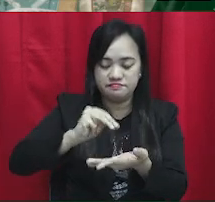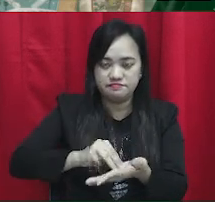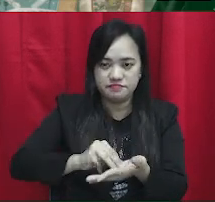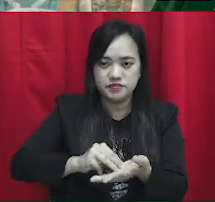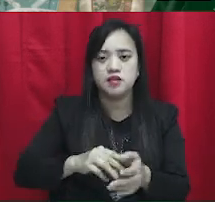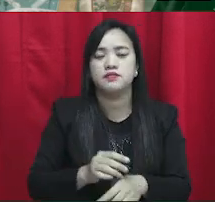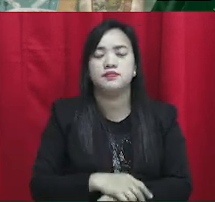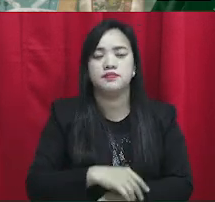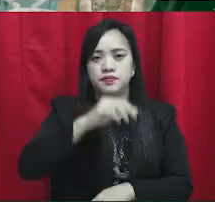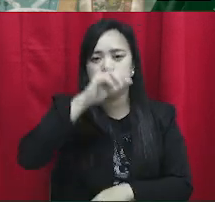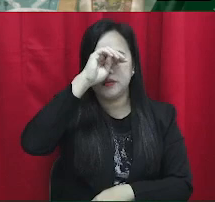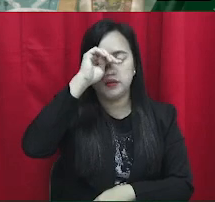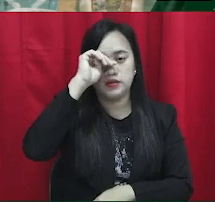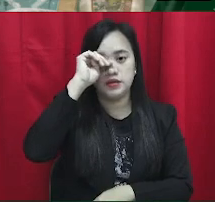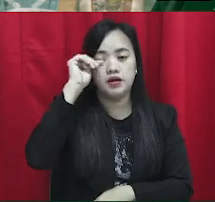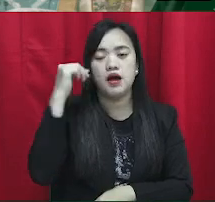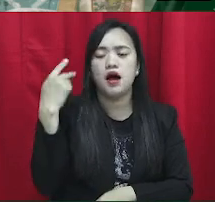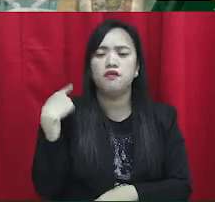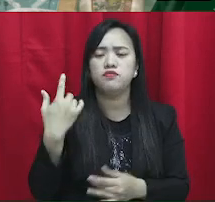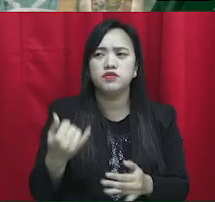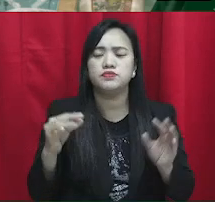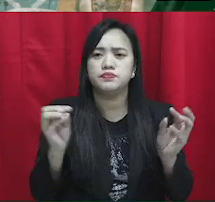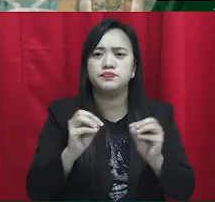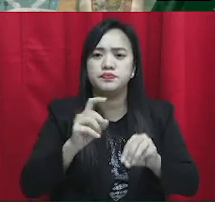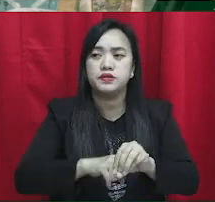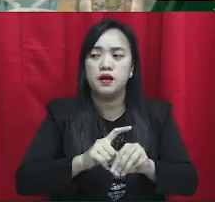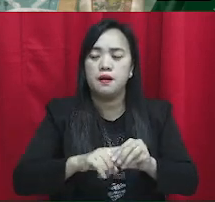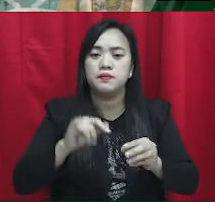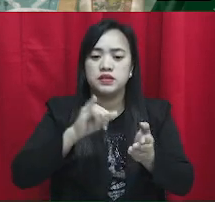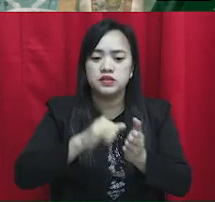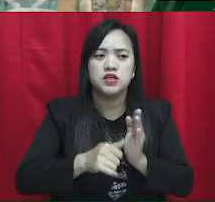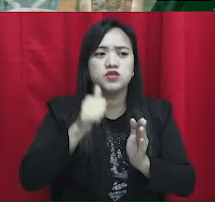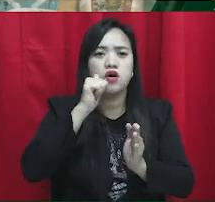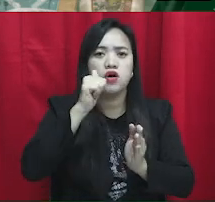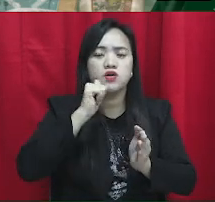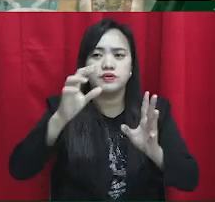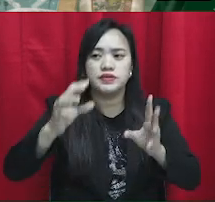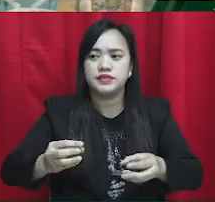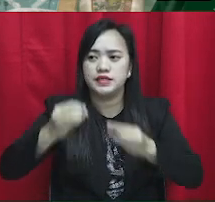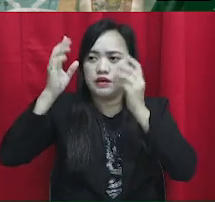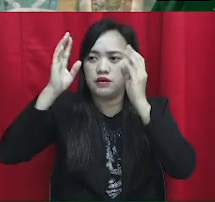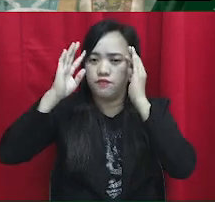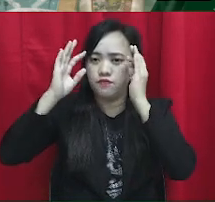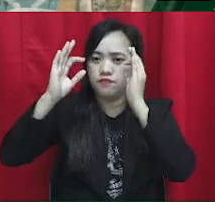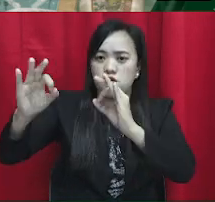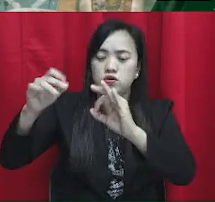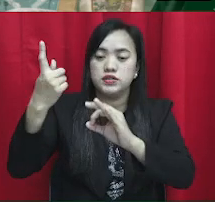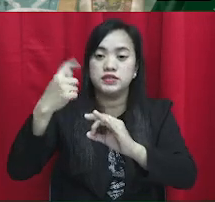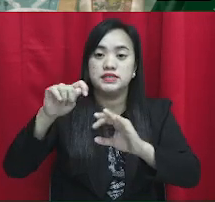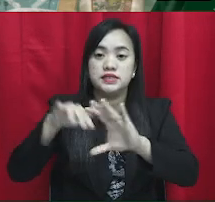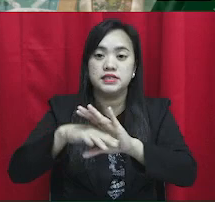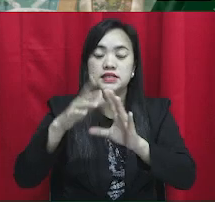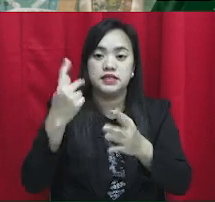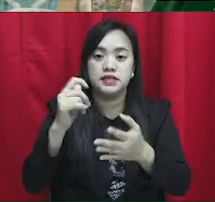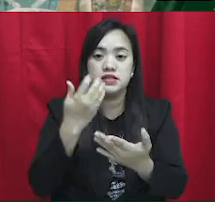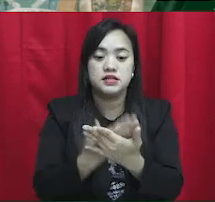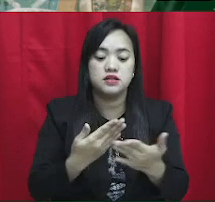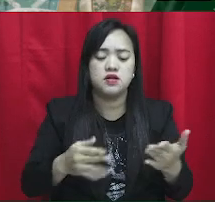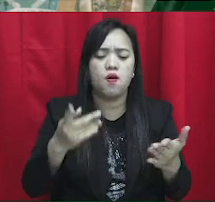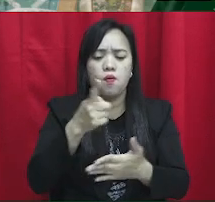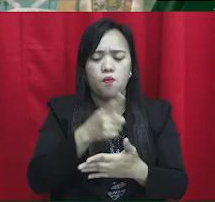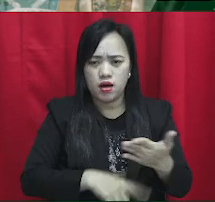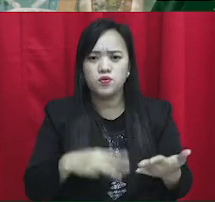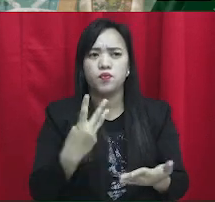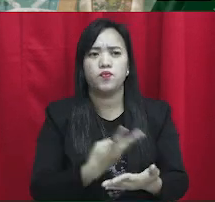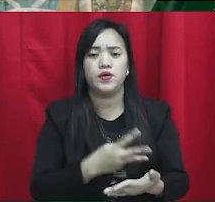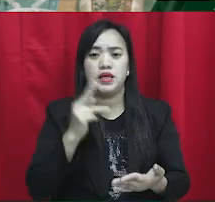sa punto na kung saan ay ma-focus kayo sa ibang bagay. Kaya nga sabi ko po sa inyo, what to avoid? Ano yung mga bagay